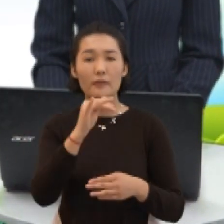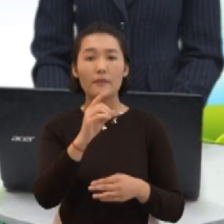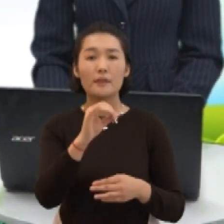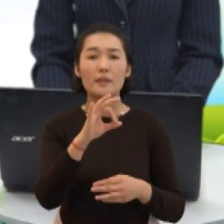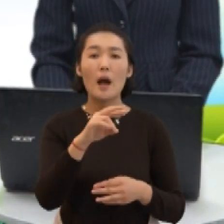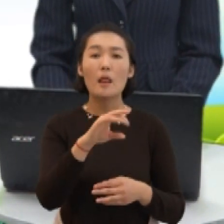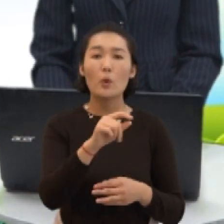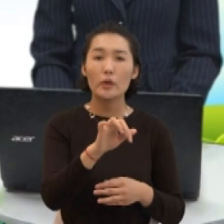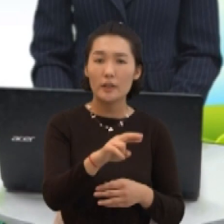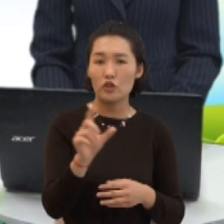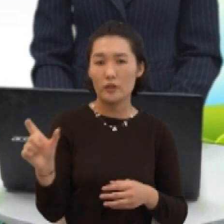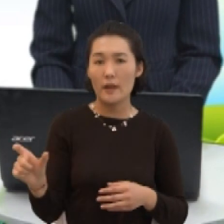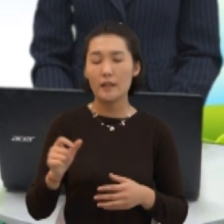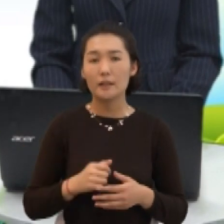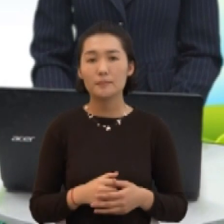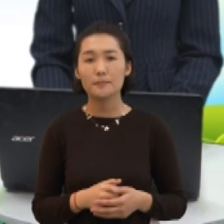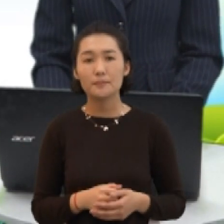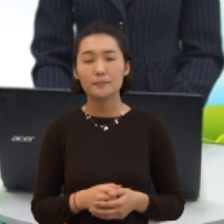физиология человека.